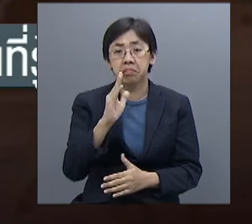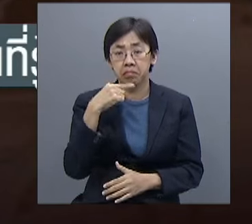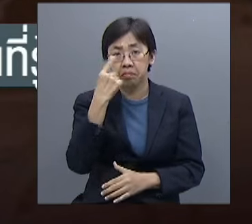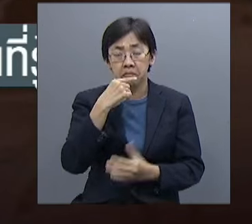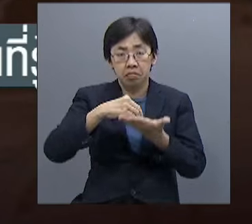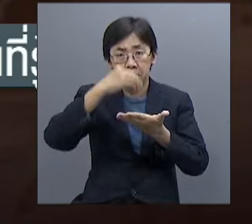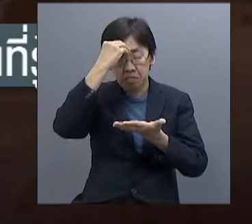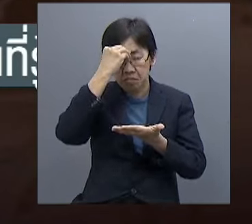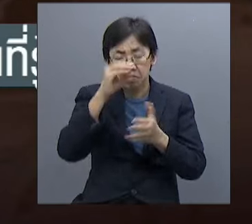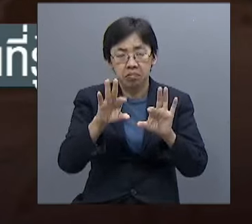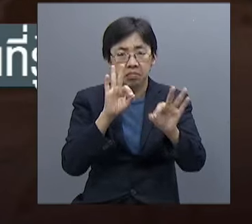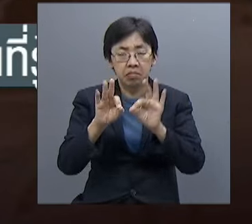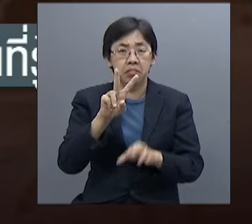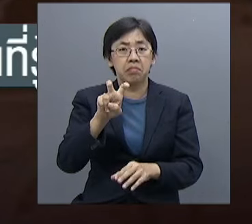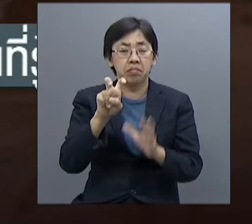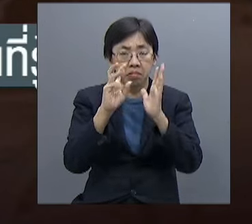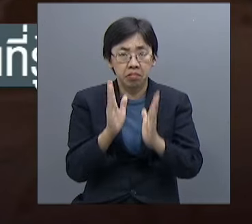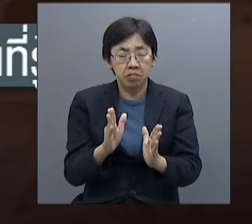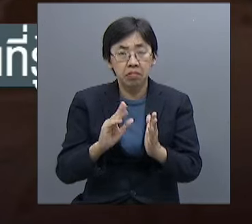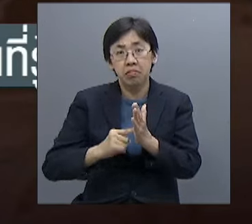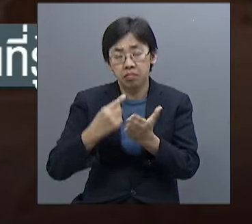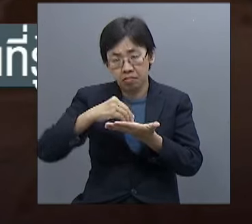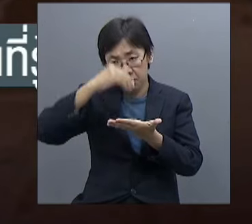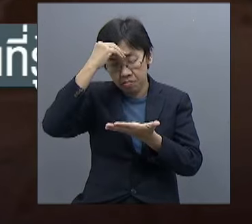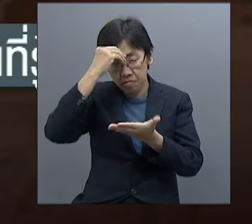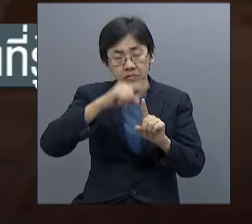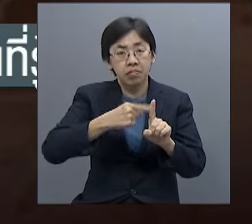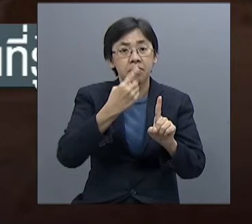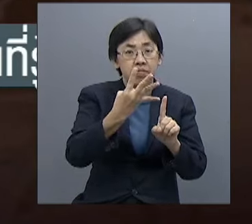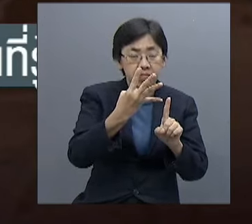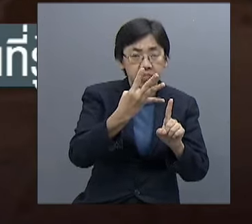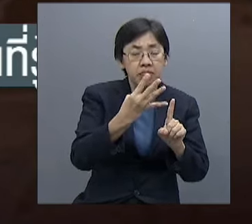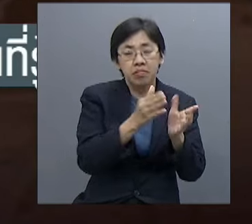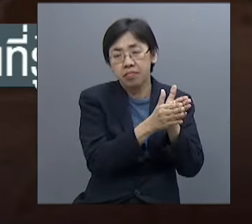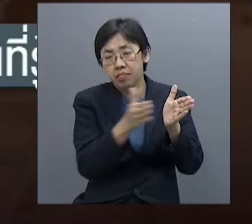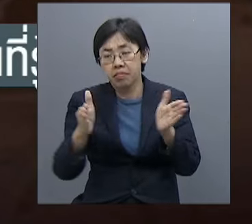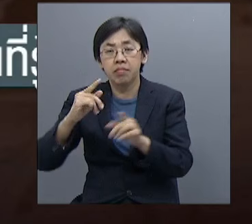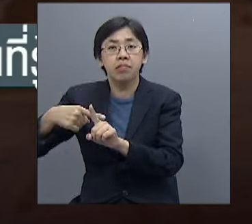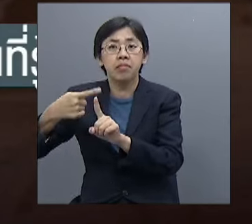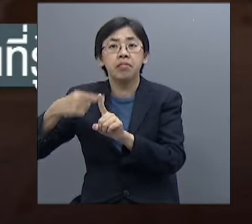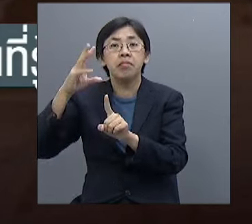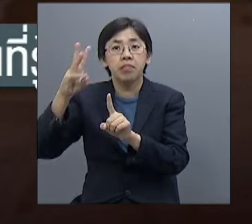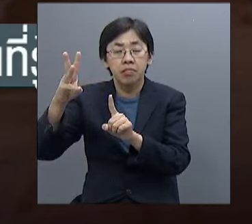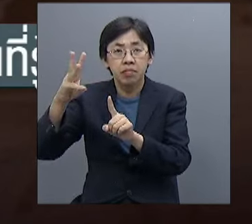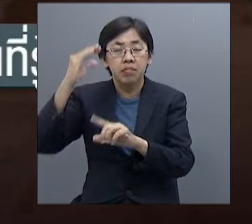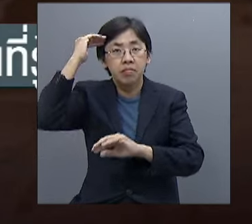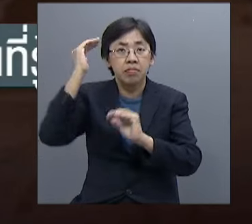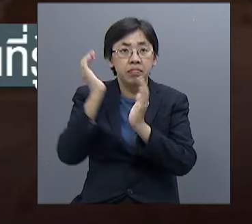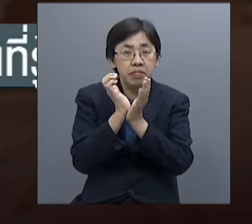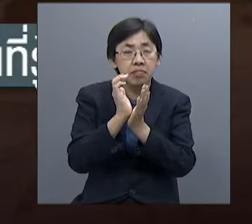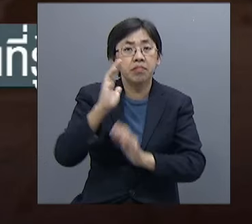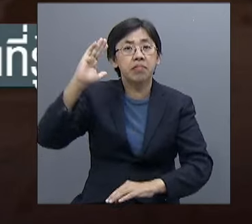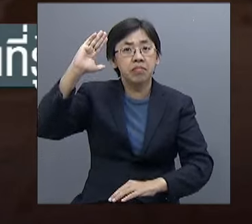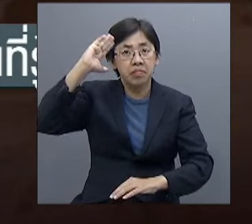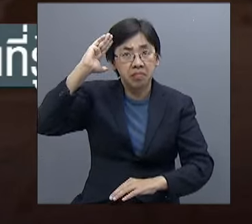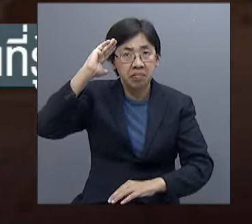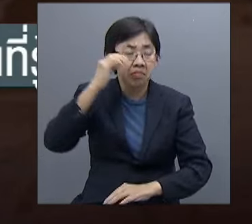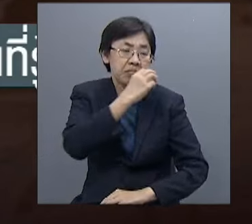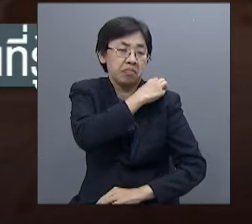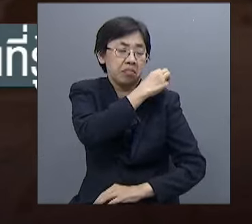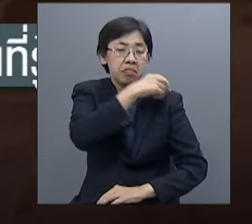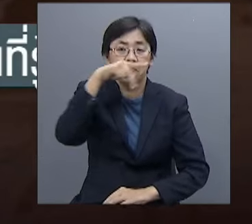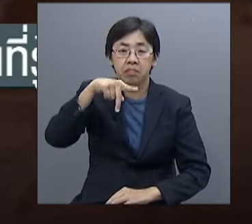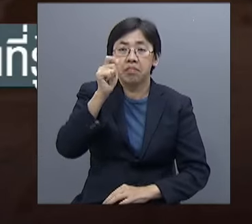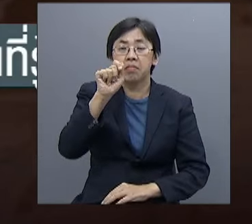แค่200คนเท่านั้นเริ่มเรียนเดือนเมษายนเรียนกันทั้งหมด6เดือนค่ะตำรวจทหารชั้นยศพันเอก